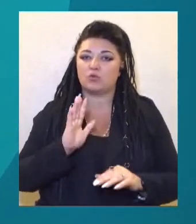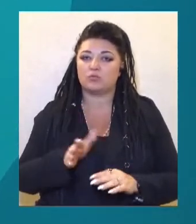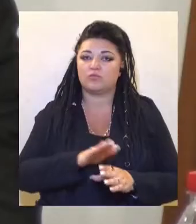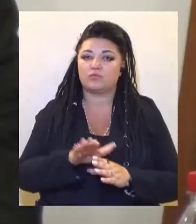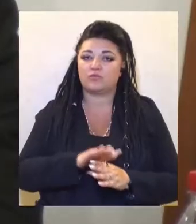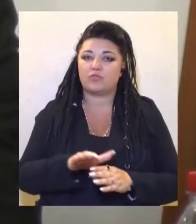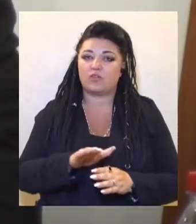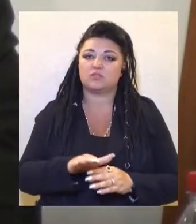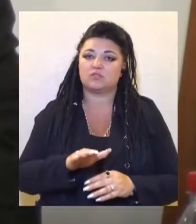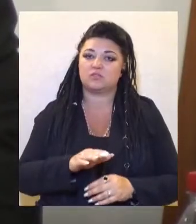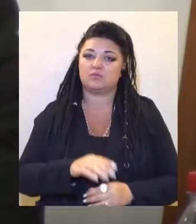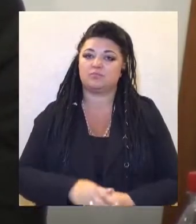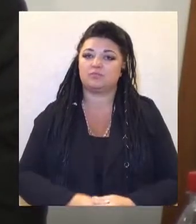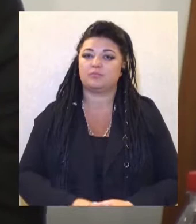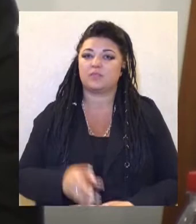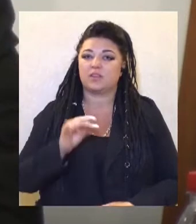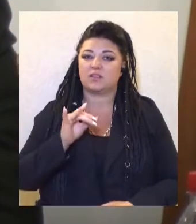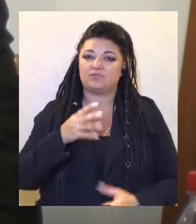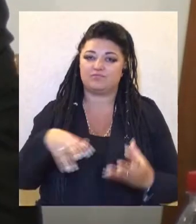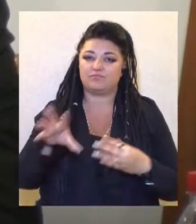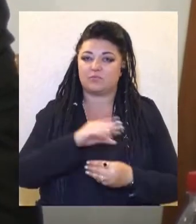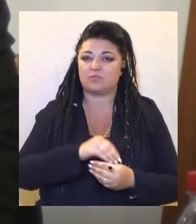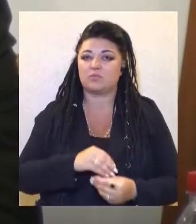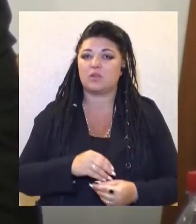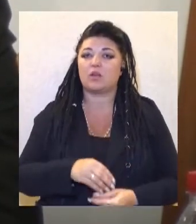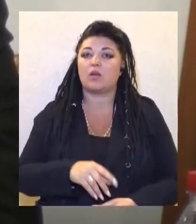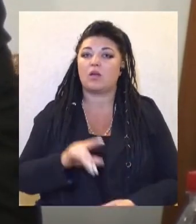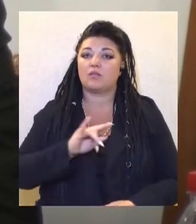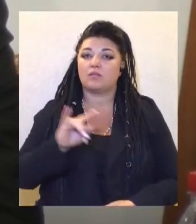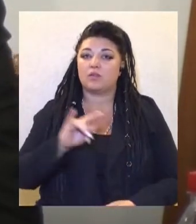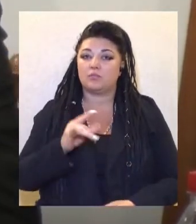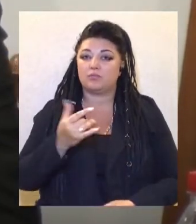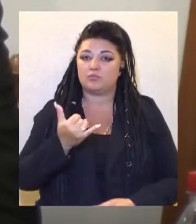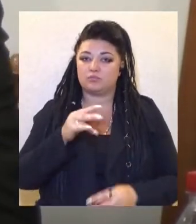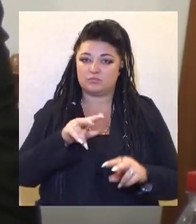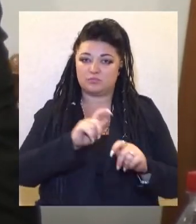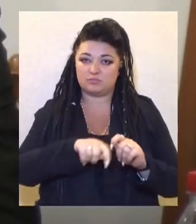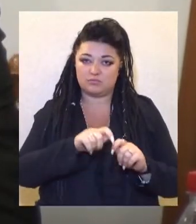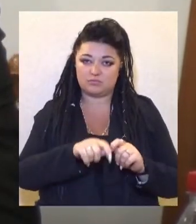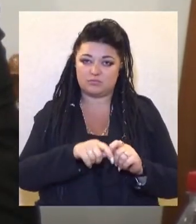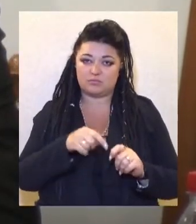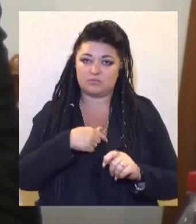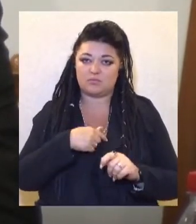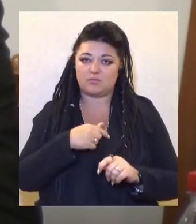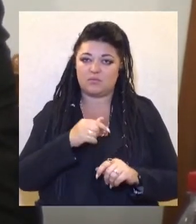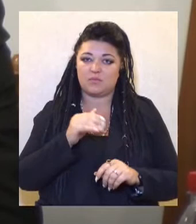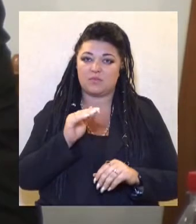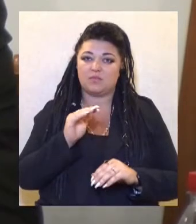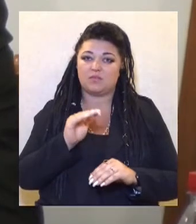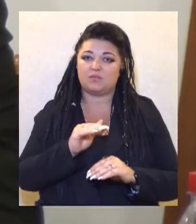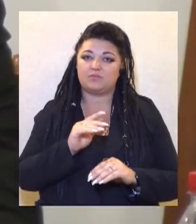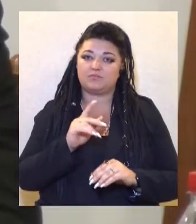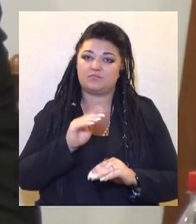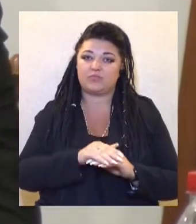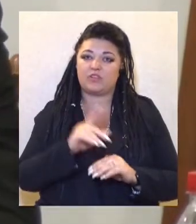кілометр. Адміністрації ТОВ «Міжнародний аеропорт Одеса» з метою своєчасного виявлення підозрілих осіб, що перебувають з країни інфекційного ризику